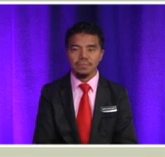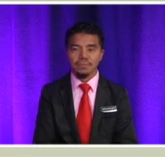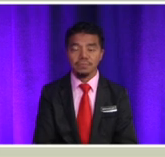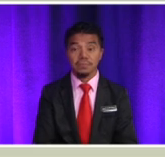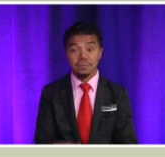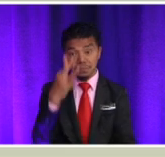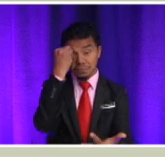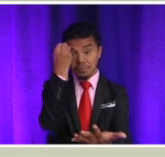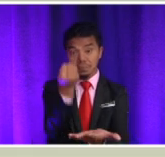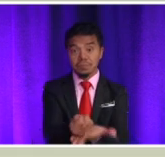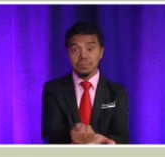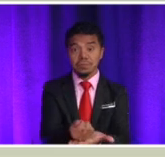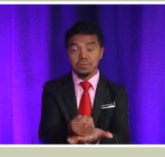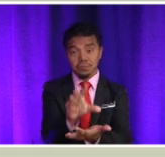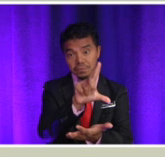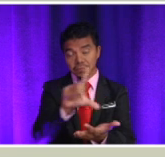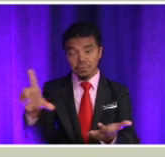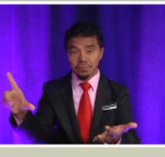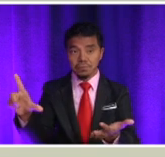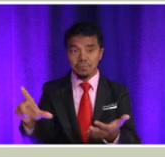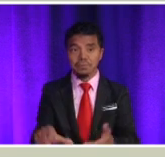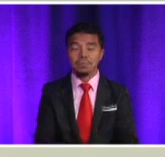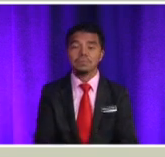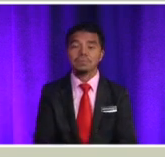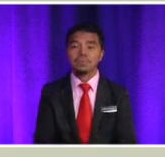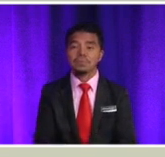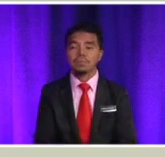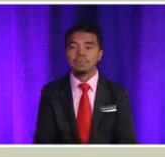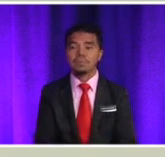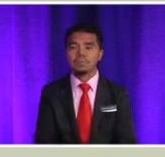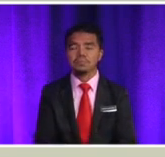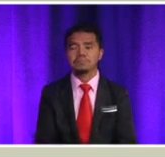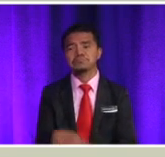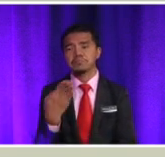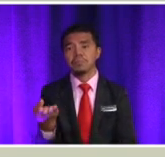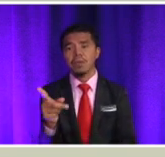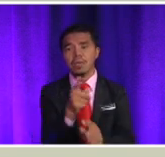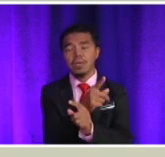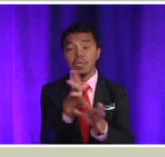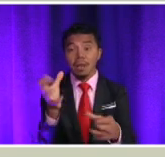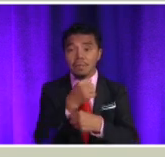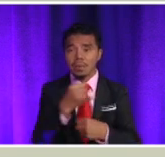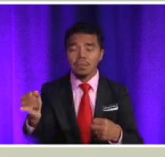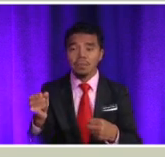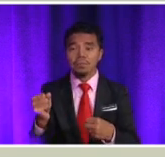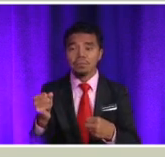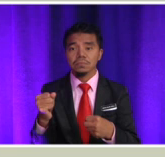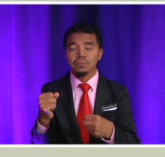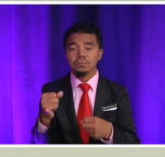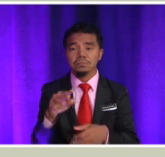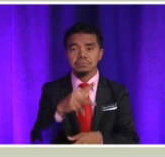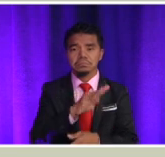tentang penyakit penjagaan tidak berkembang walaupun telah menjalankan penjagaan selama setahun